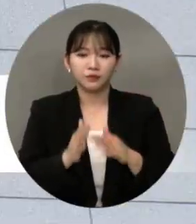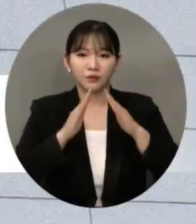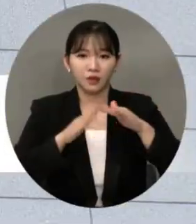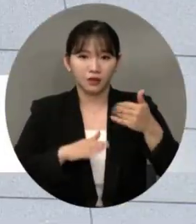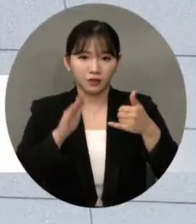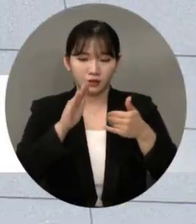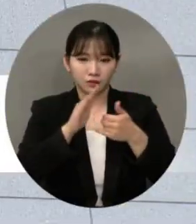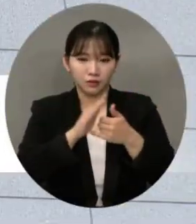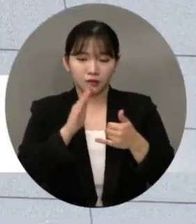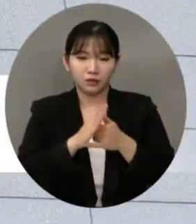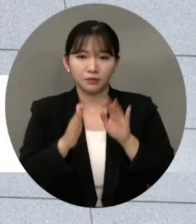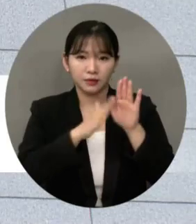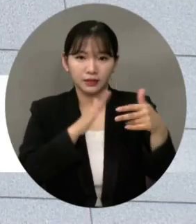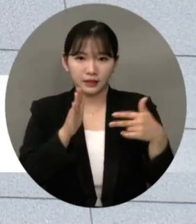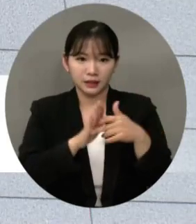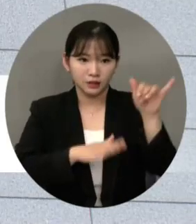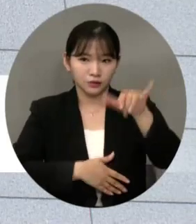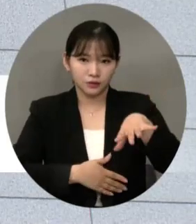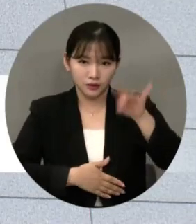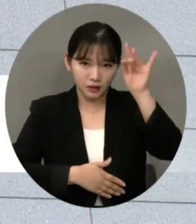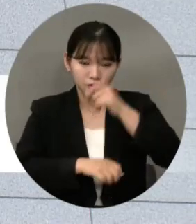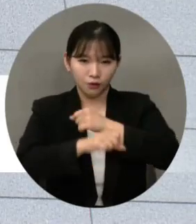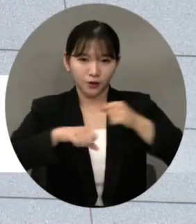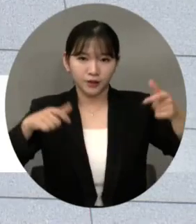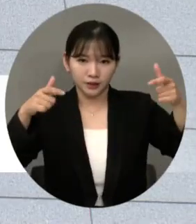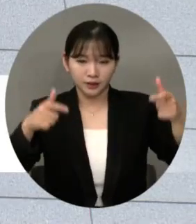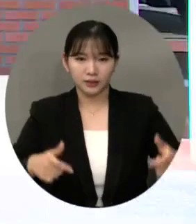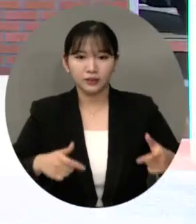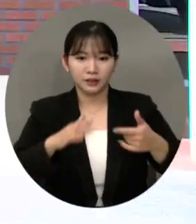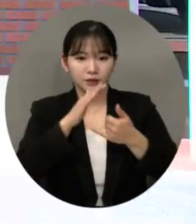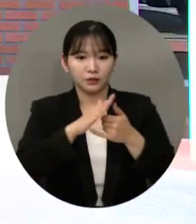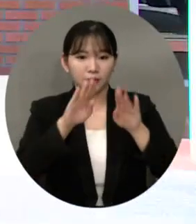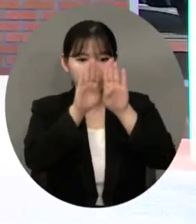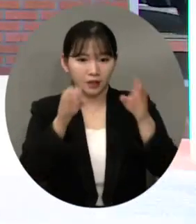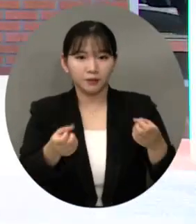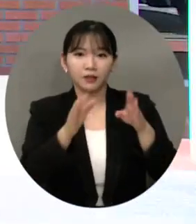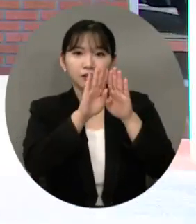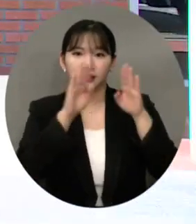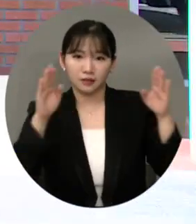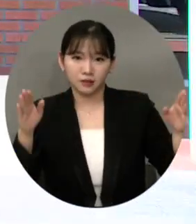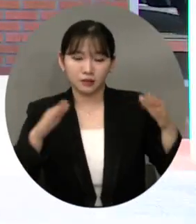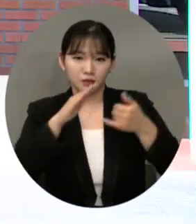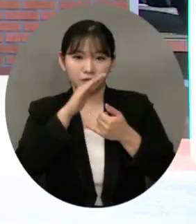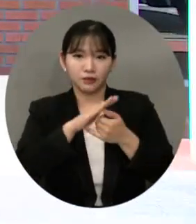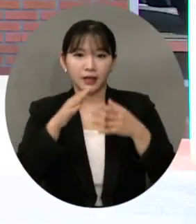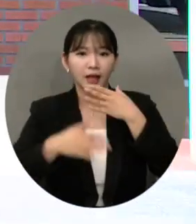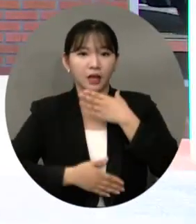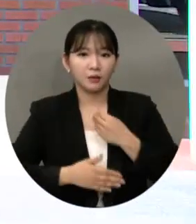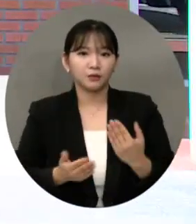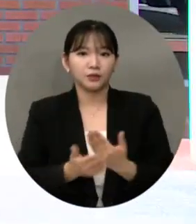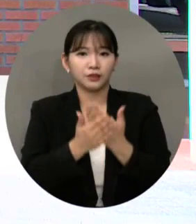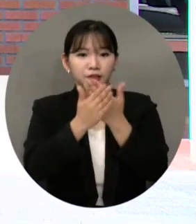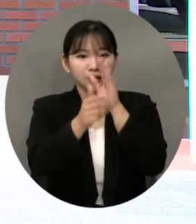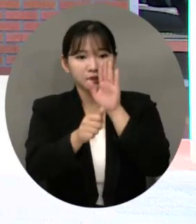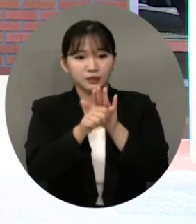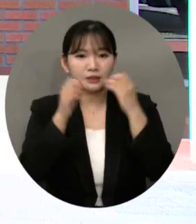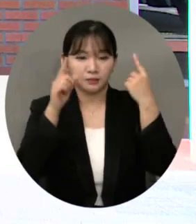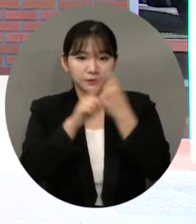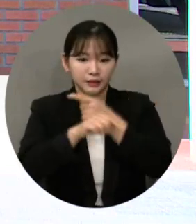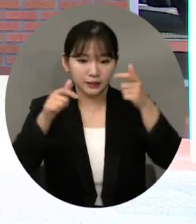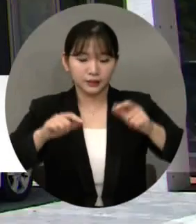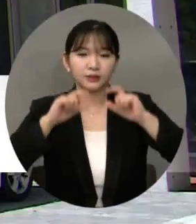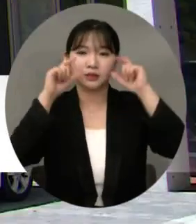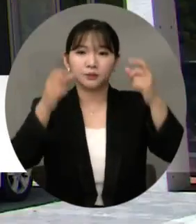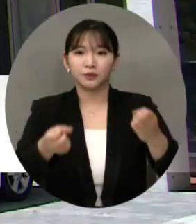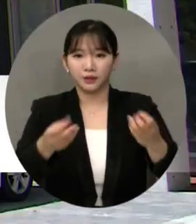전남 청소년 미래재단은 전국 최초 광역단체 청소년 박람회 개최와 청소년 행복성장 지원 혁신지구